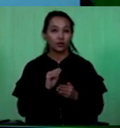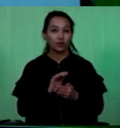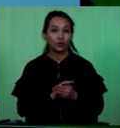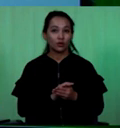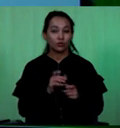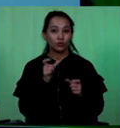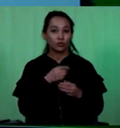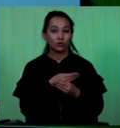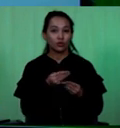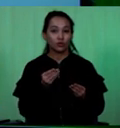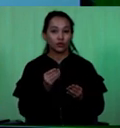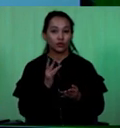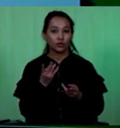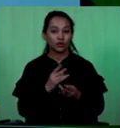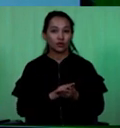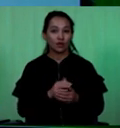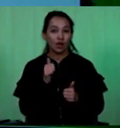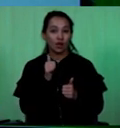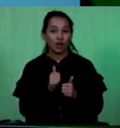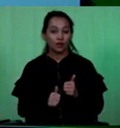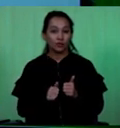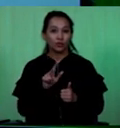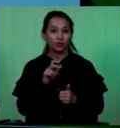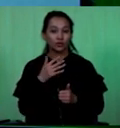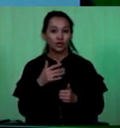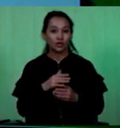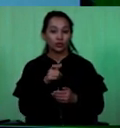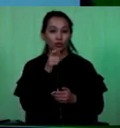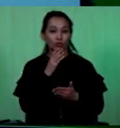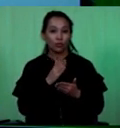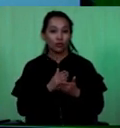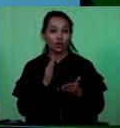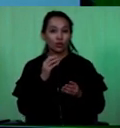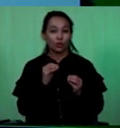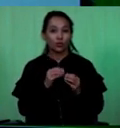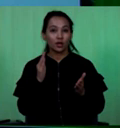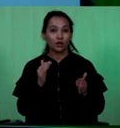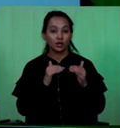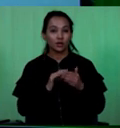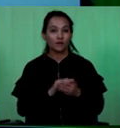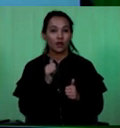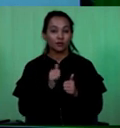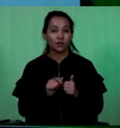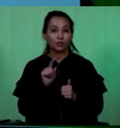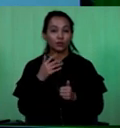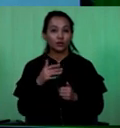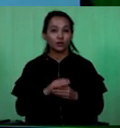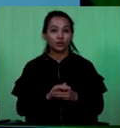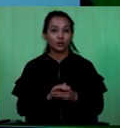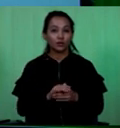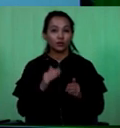birida 350 dona bo'lgan 10 yashik va har birida 150 dona bo'lgan 4 yashik